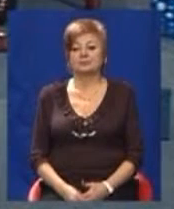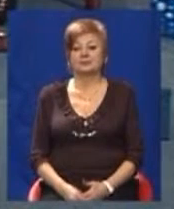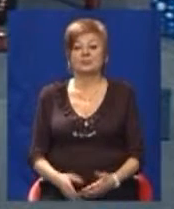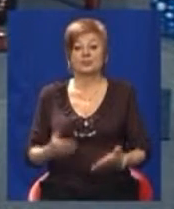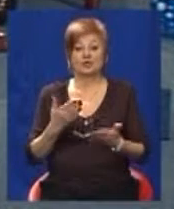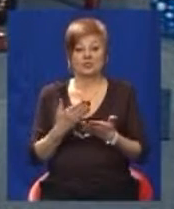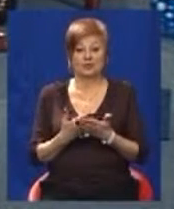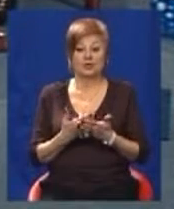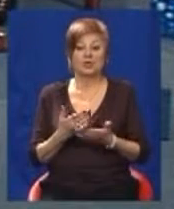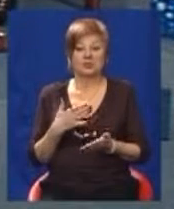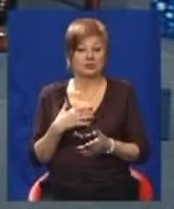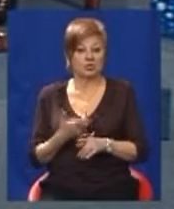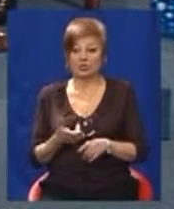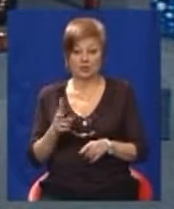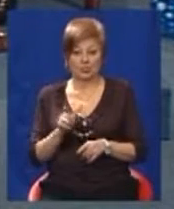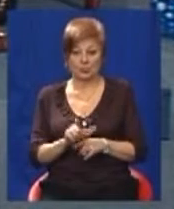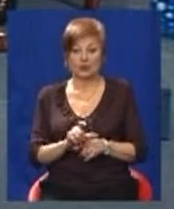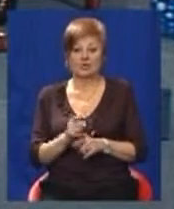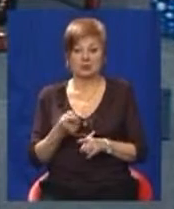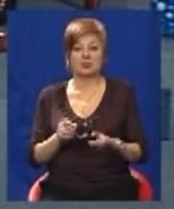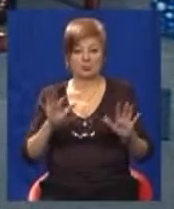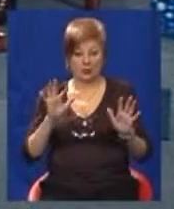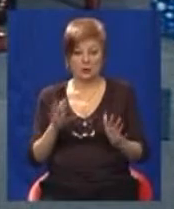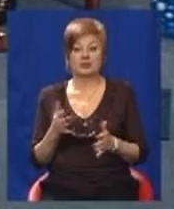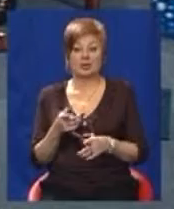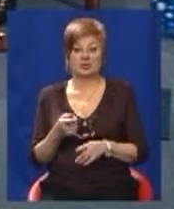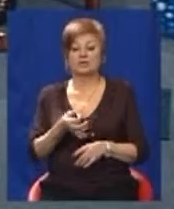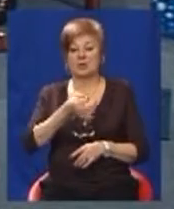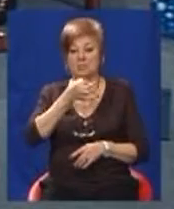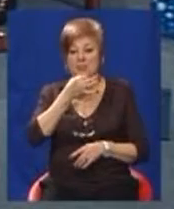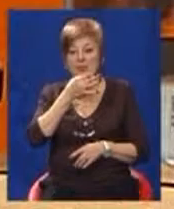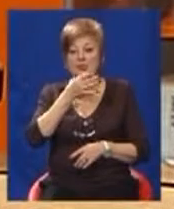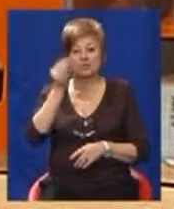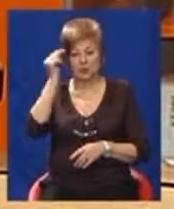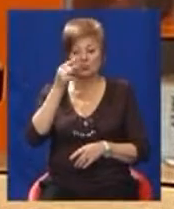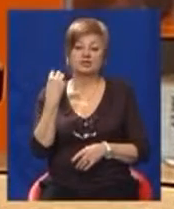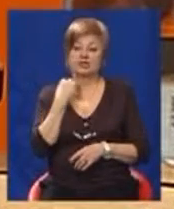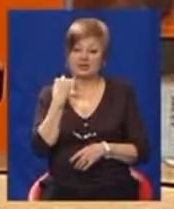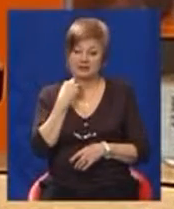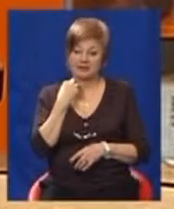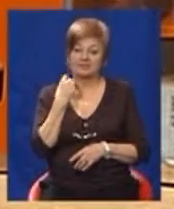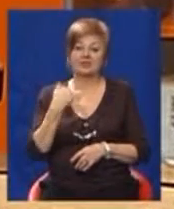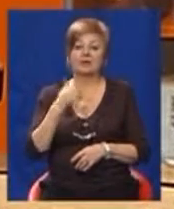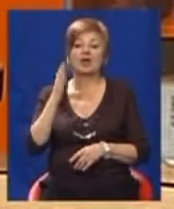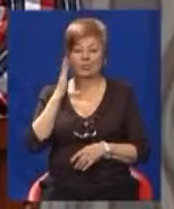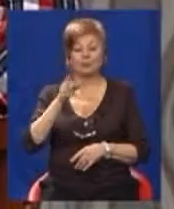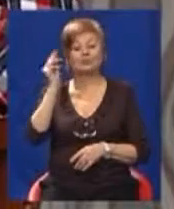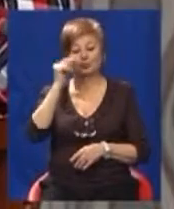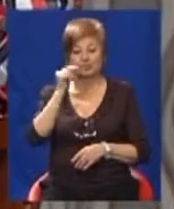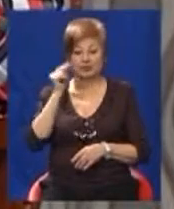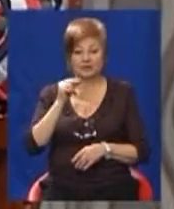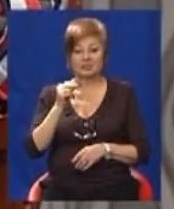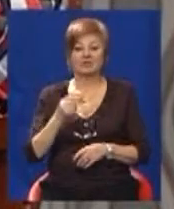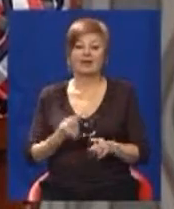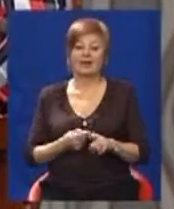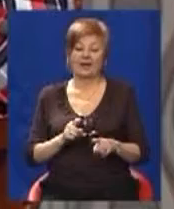Ой, мне, по-моему, даже очень с этого момента понравилось учить английский. Я его буду учить. Ну,